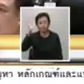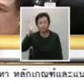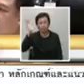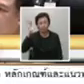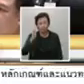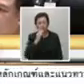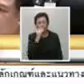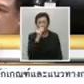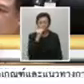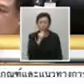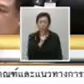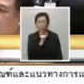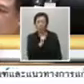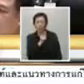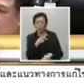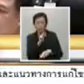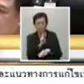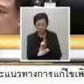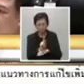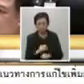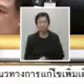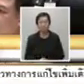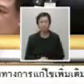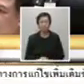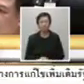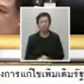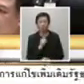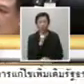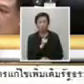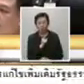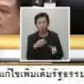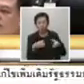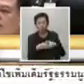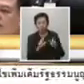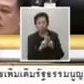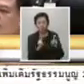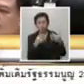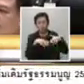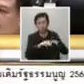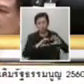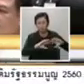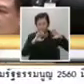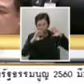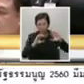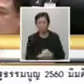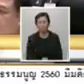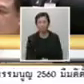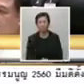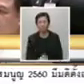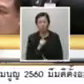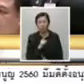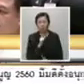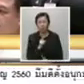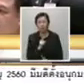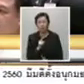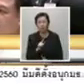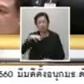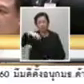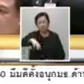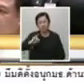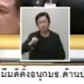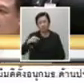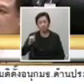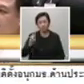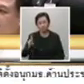ดูหมิ่นท่านประธานเองดูหมิ่นวิปรัฐบาลและที่สำคัญมีการดูหมิ่นสถาบันจปร